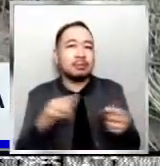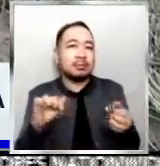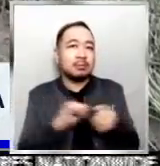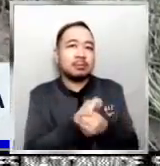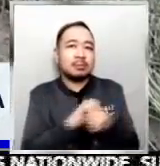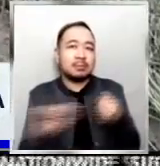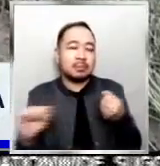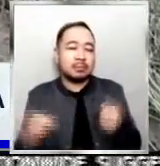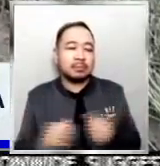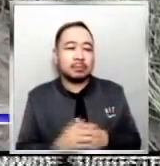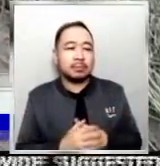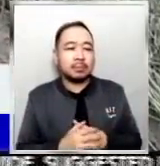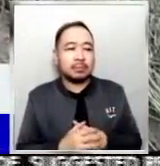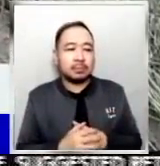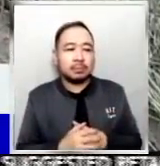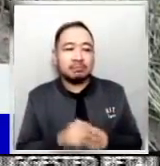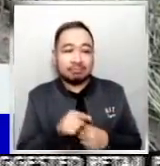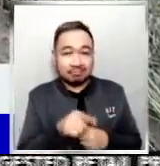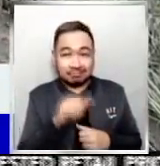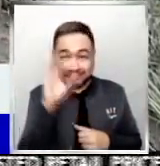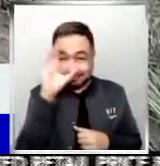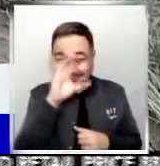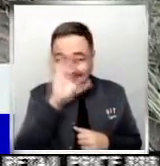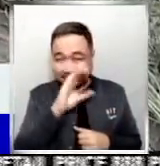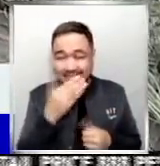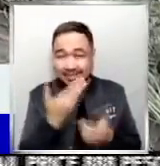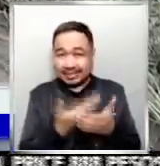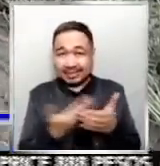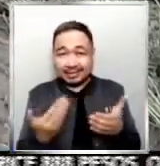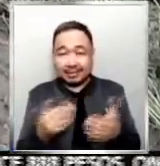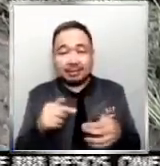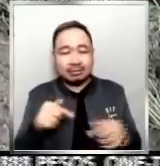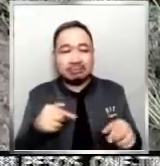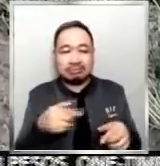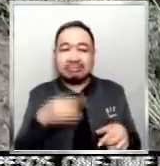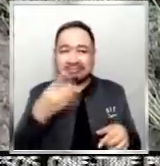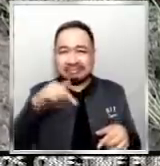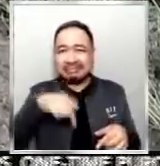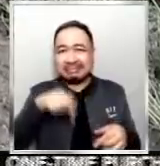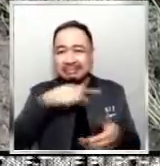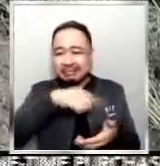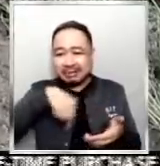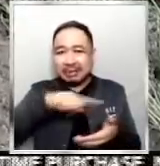nakuha pa kayong gamit? Ito, pero kutsara, wala. Wala akong makita ang kutsara o ano.